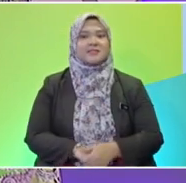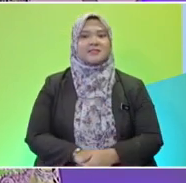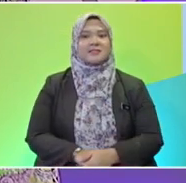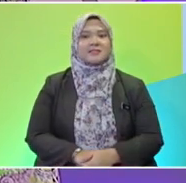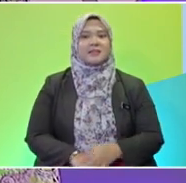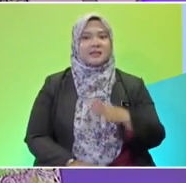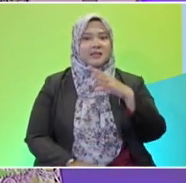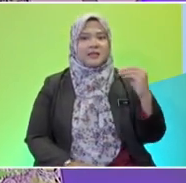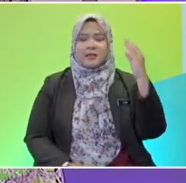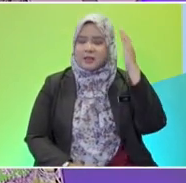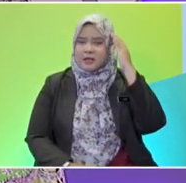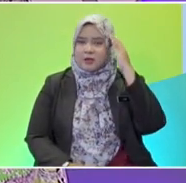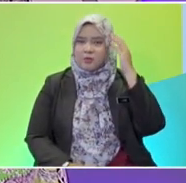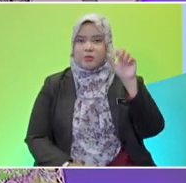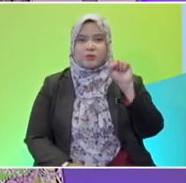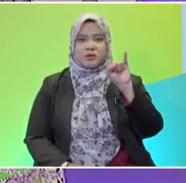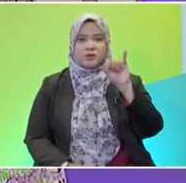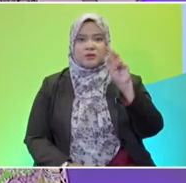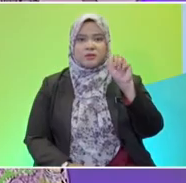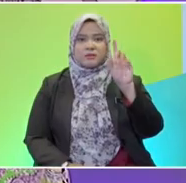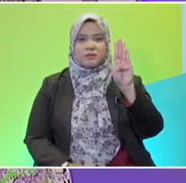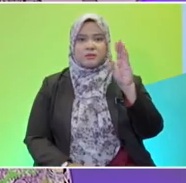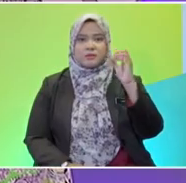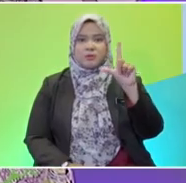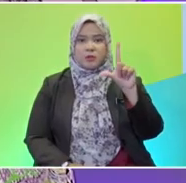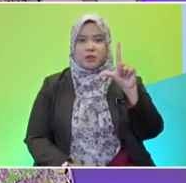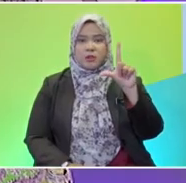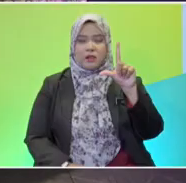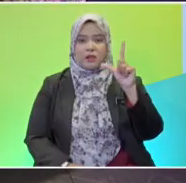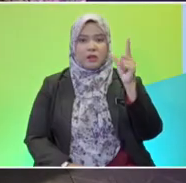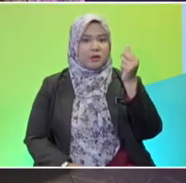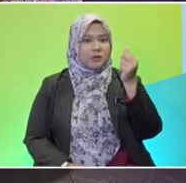dapat mengenali simbol ringkik Malaysia yang ditulis sebagai